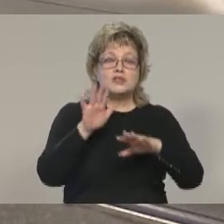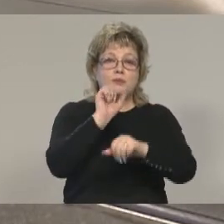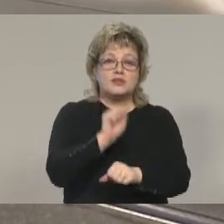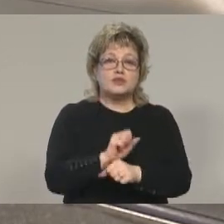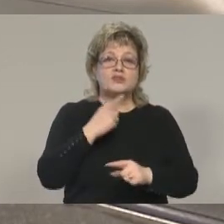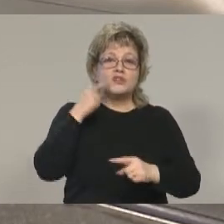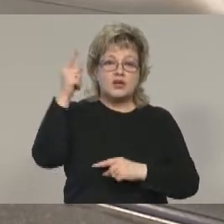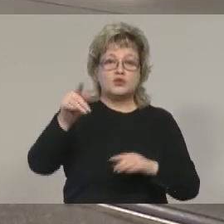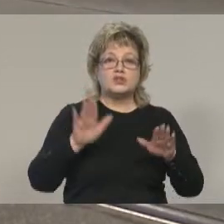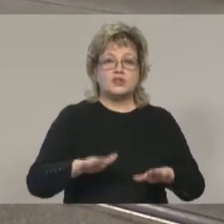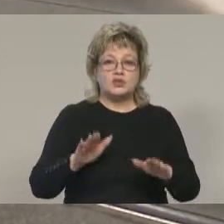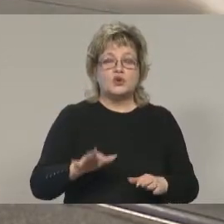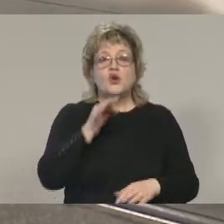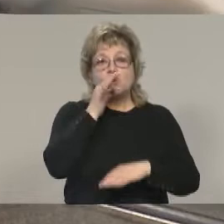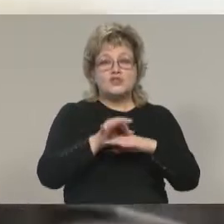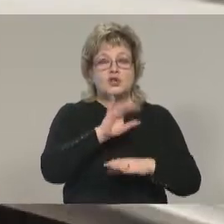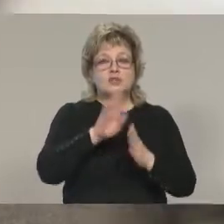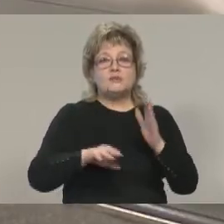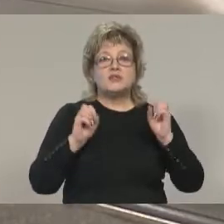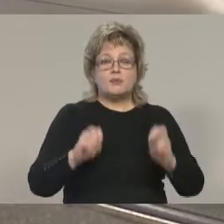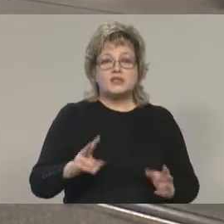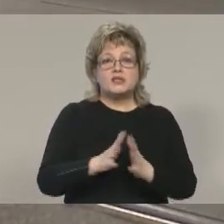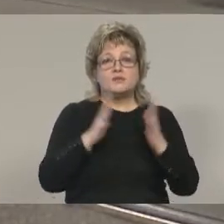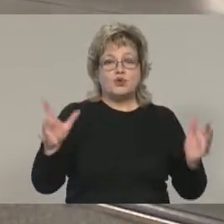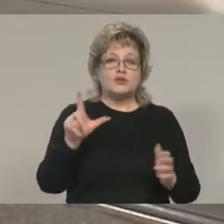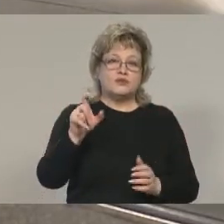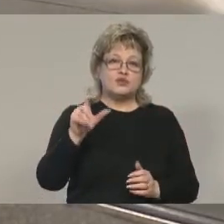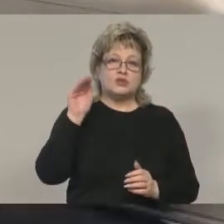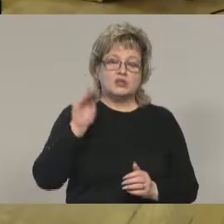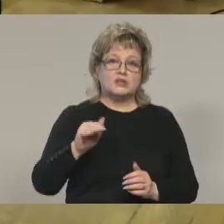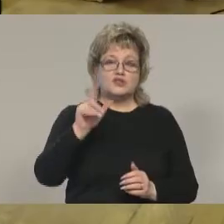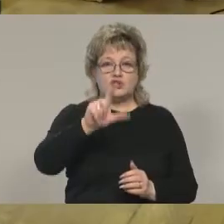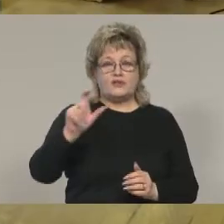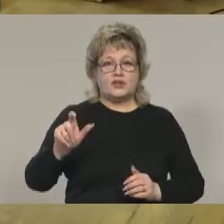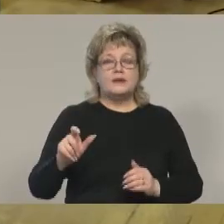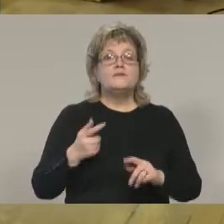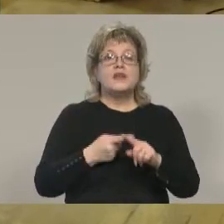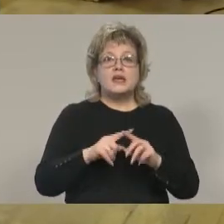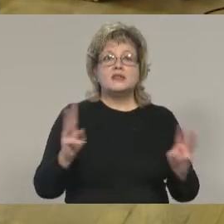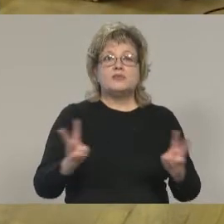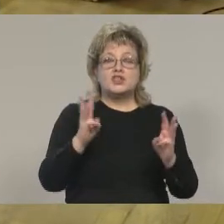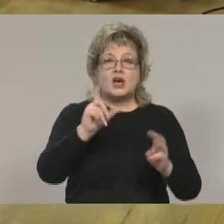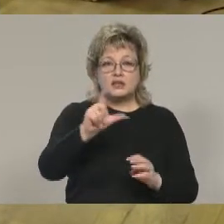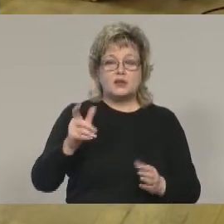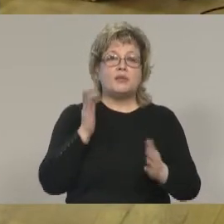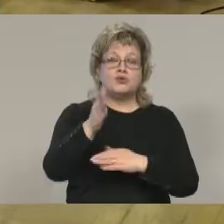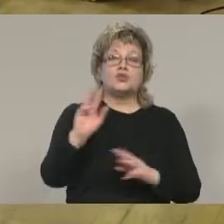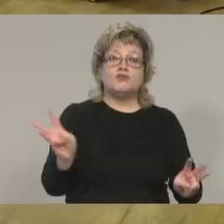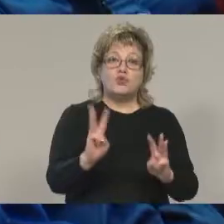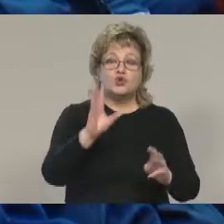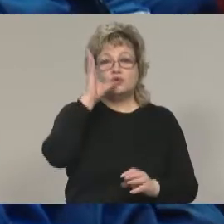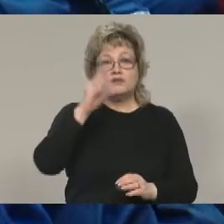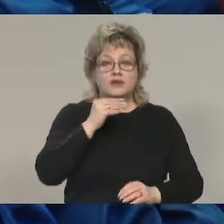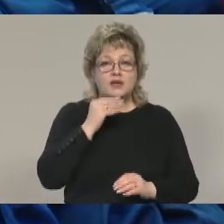в отдаленных территориях и отвечают за безопасность более 200 тысяч человек. Эти пожарные пойдут и в огонь, и в